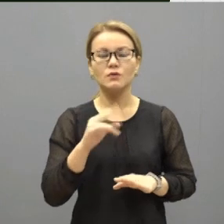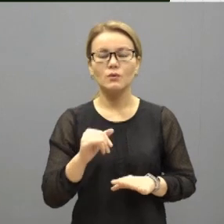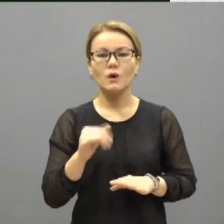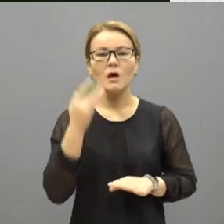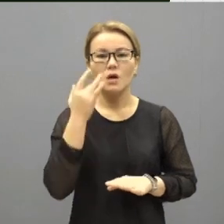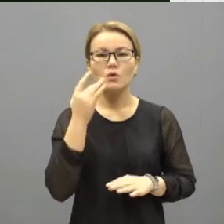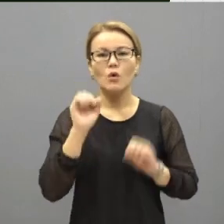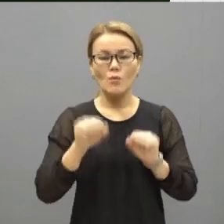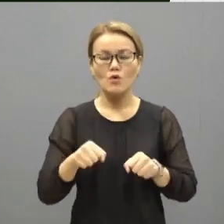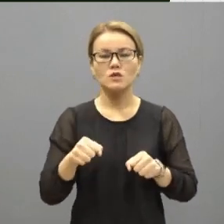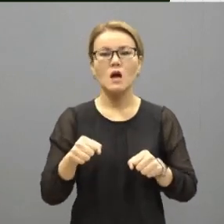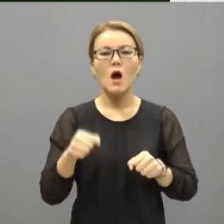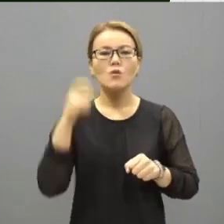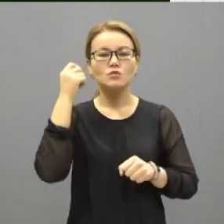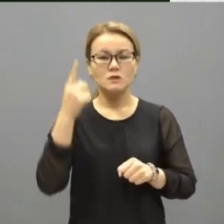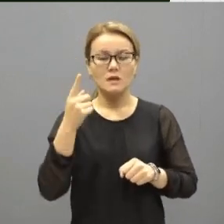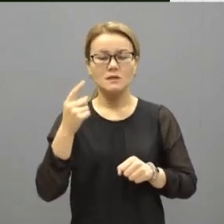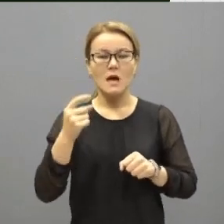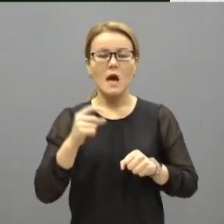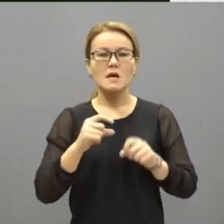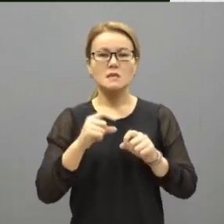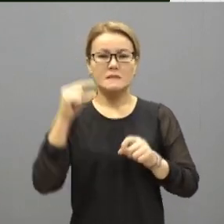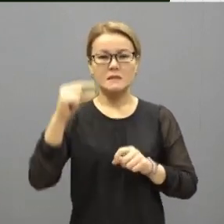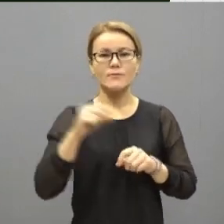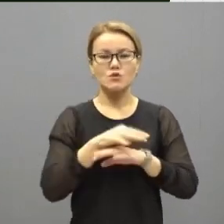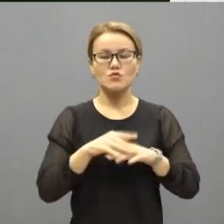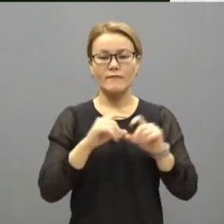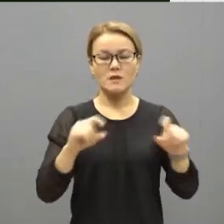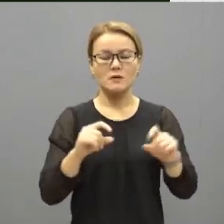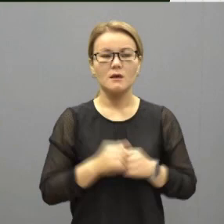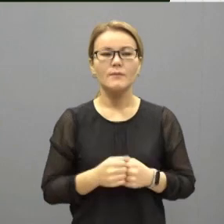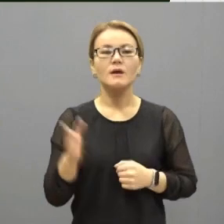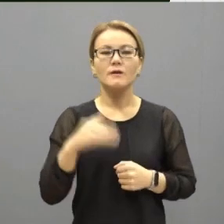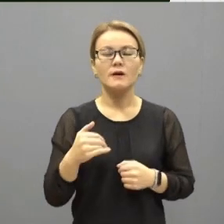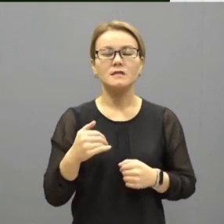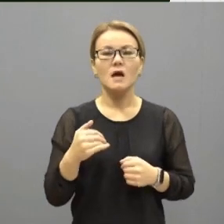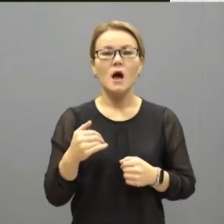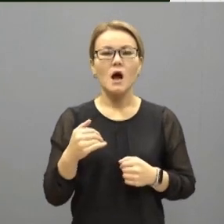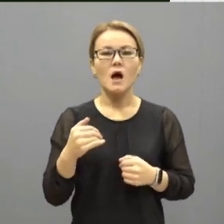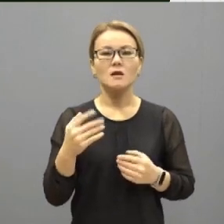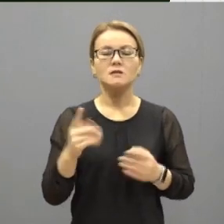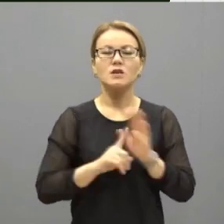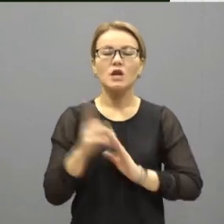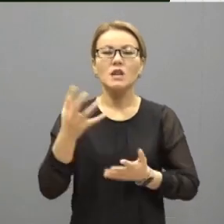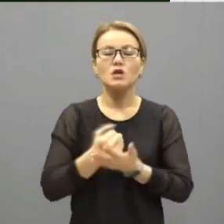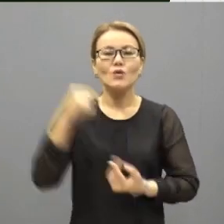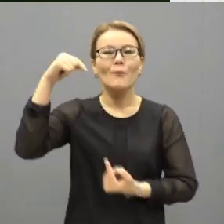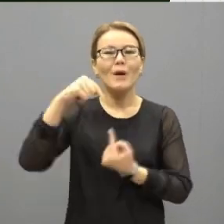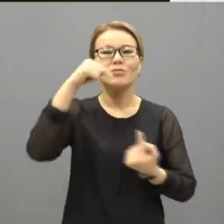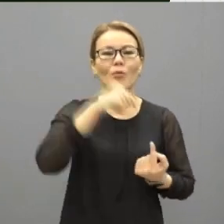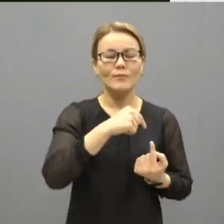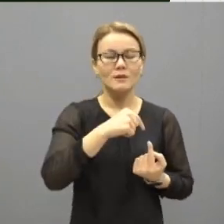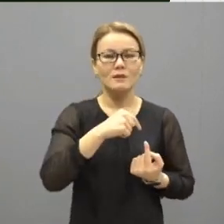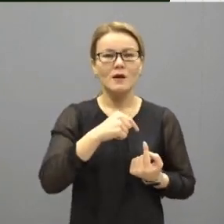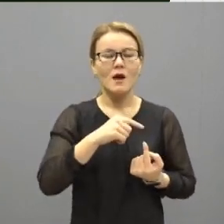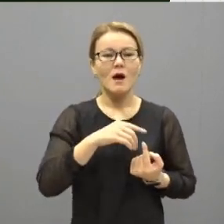котором мы можем определить степень уравнения. Давайте сначала приведем подобные в левой части и перенесем число